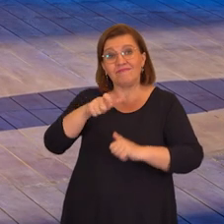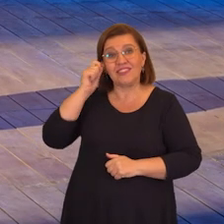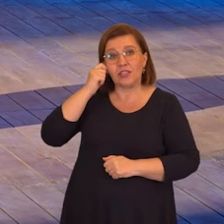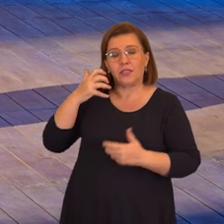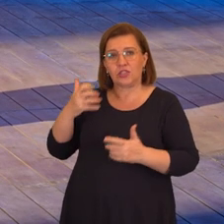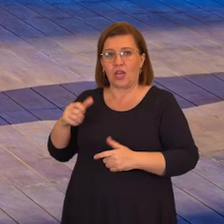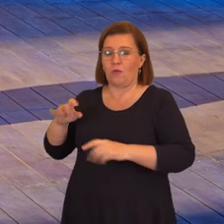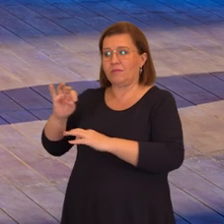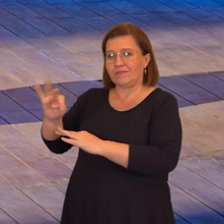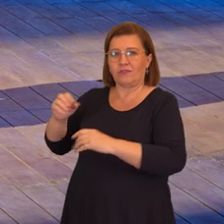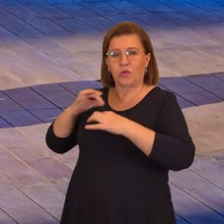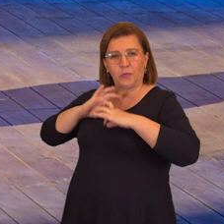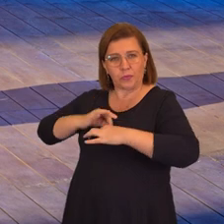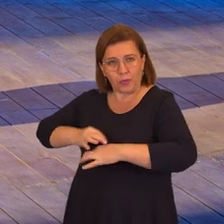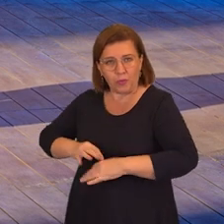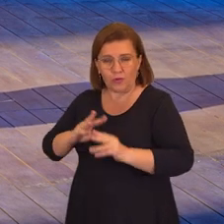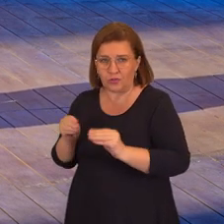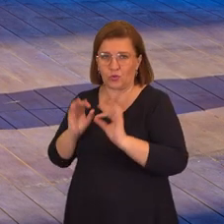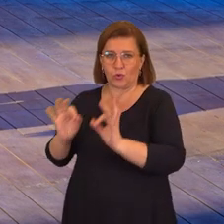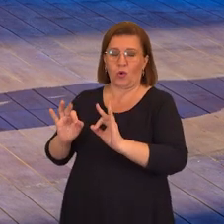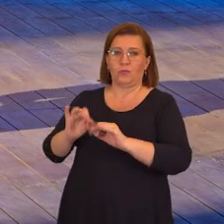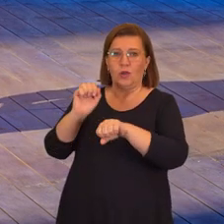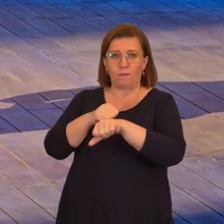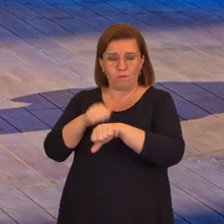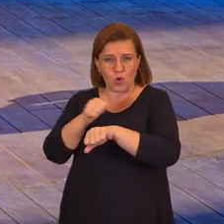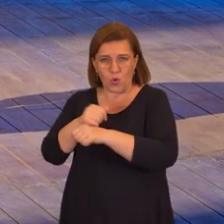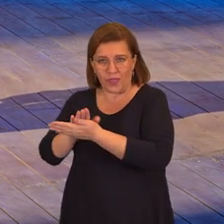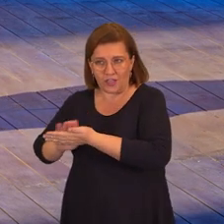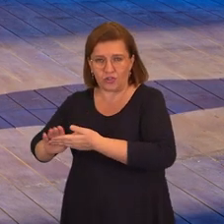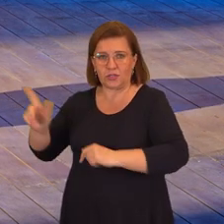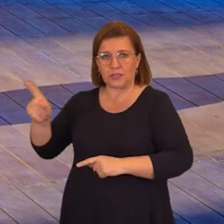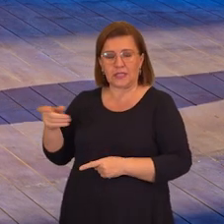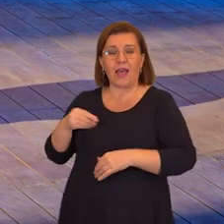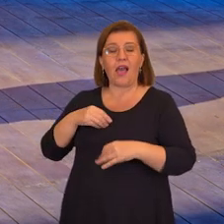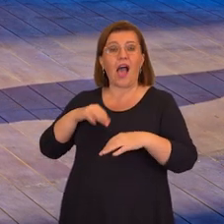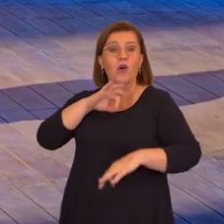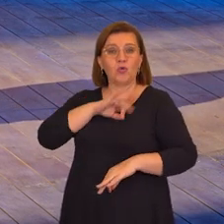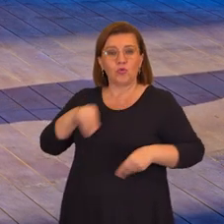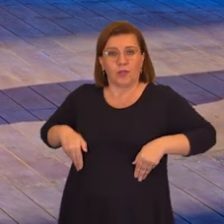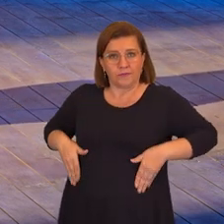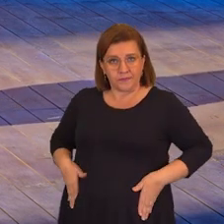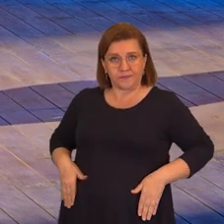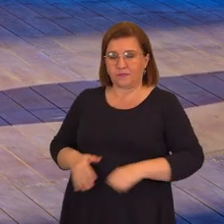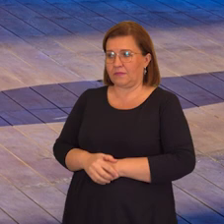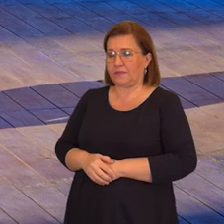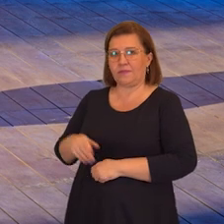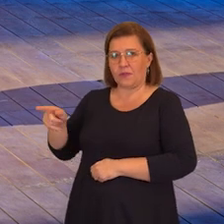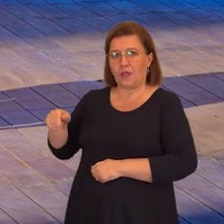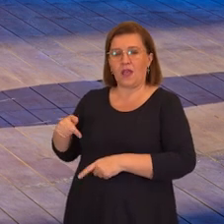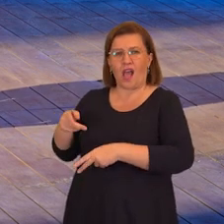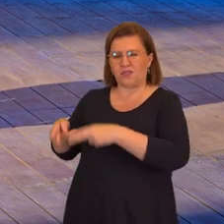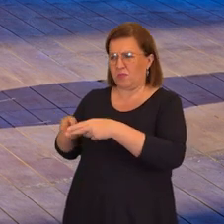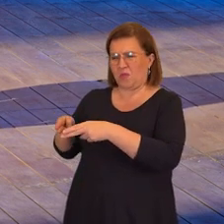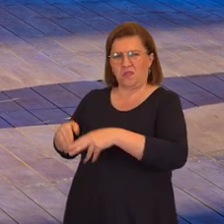są podopinane, buty czyste, a koszula idealnie wsadzona w spodnie. No właśnie,